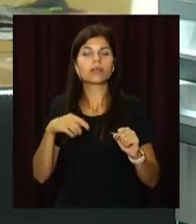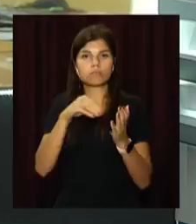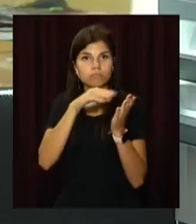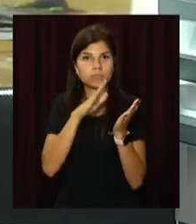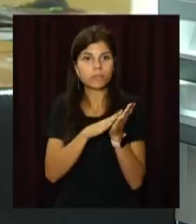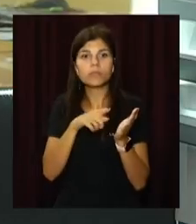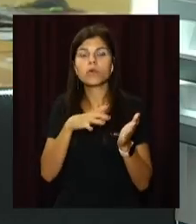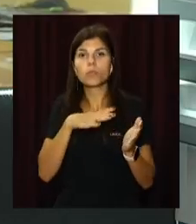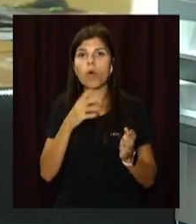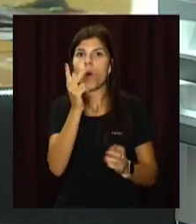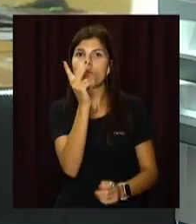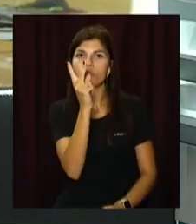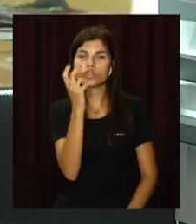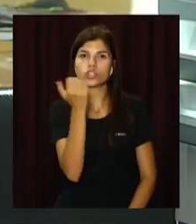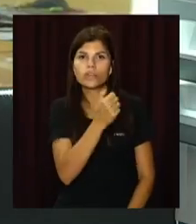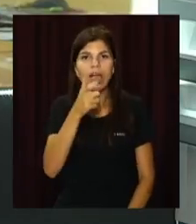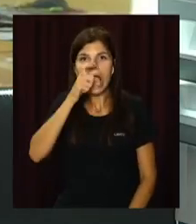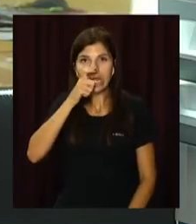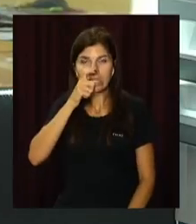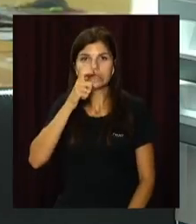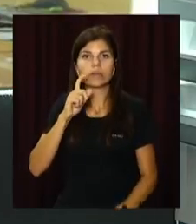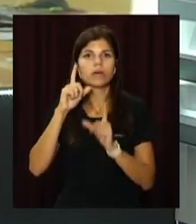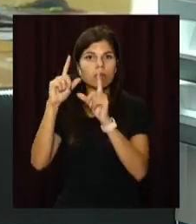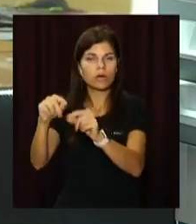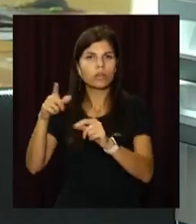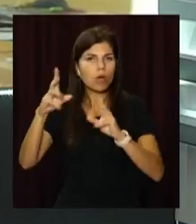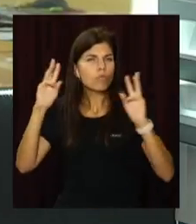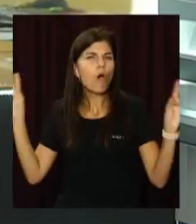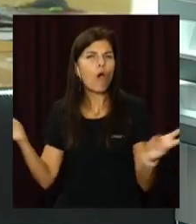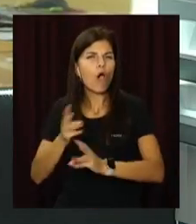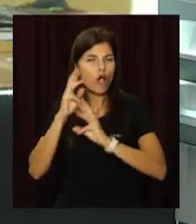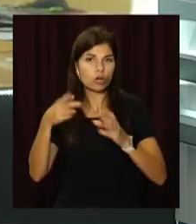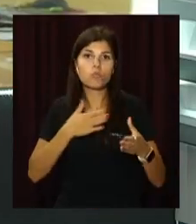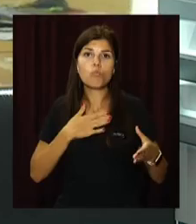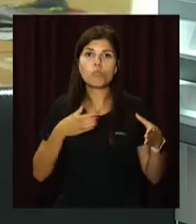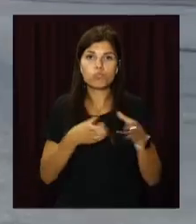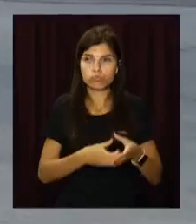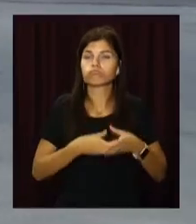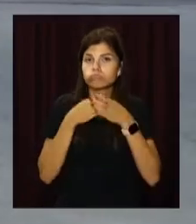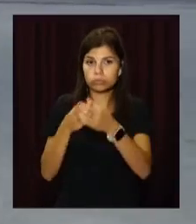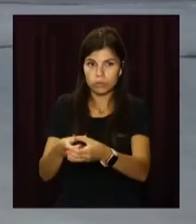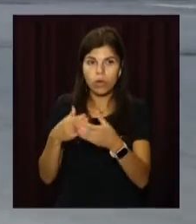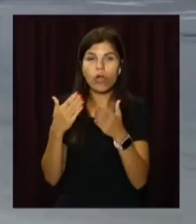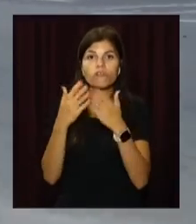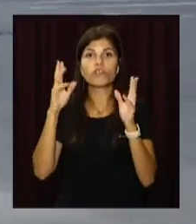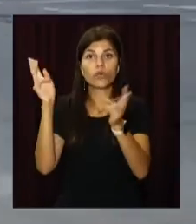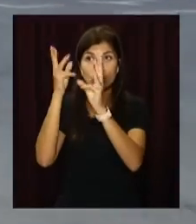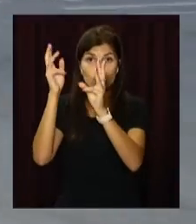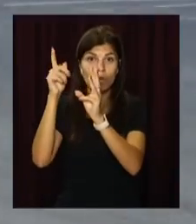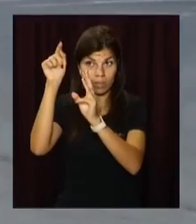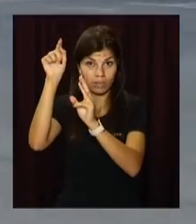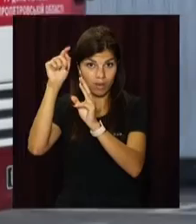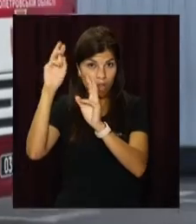і півтора тижні боролись у Греції із масштабними лісовими пожежами. За цей час рятували від вогняної стихії